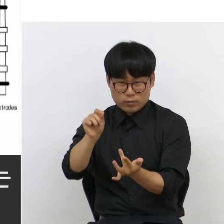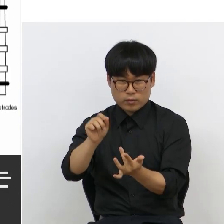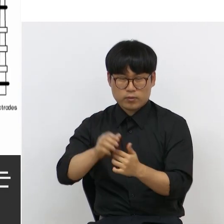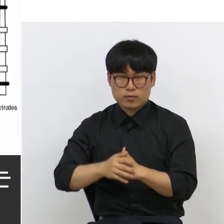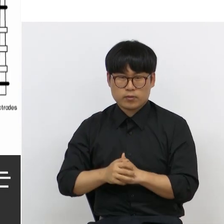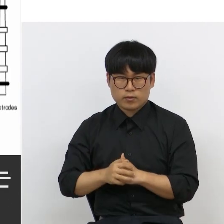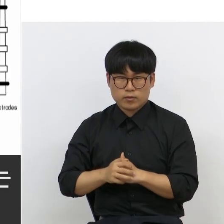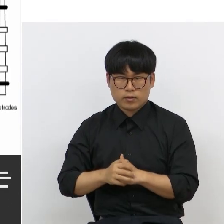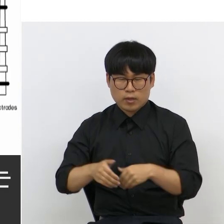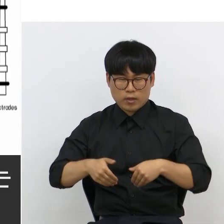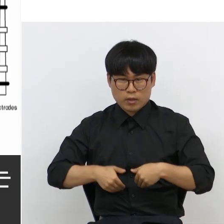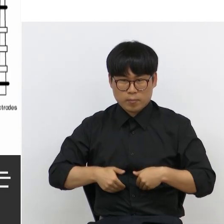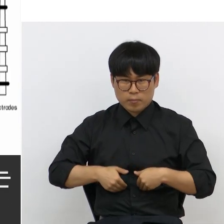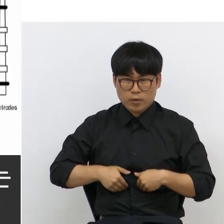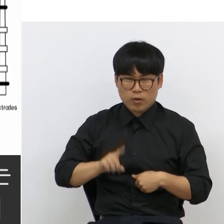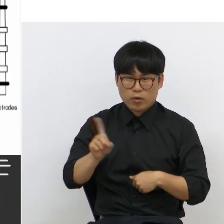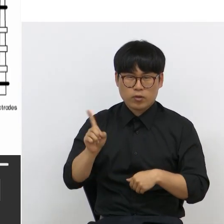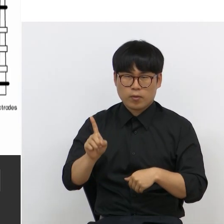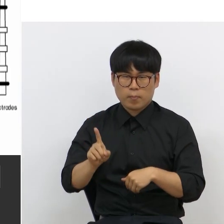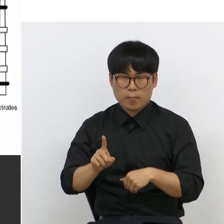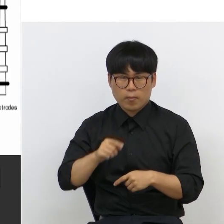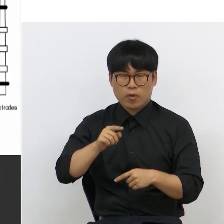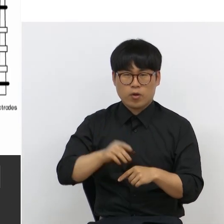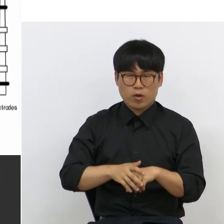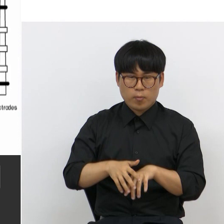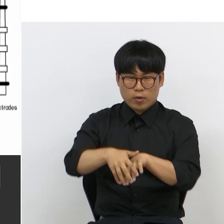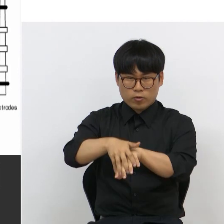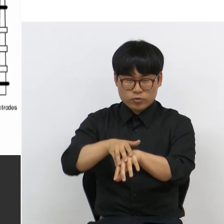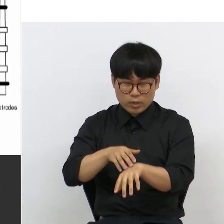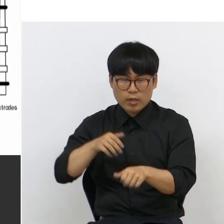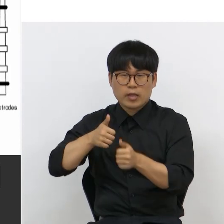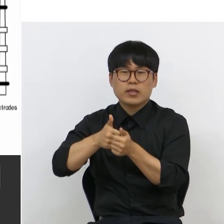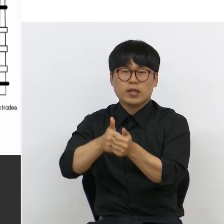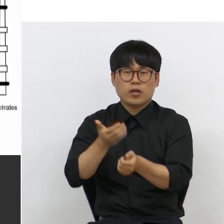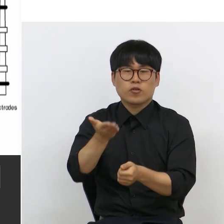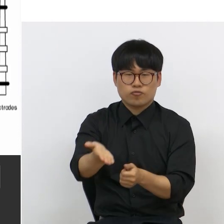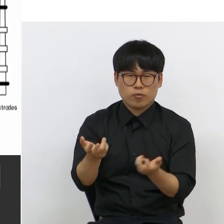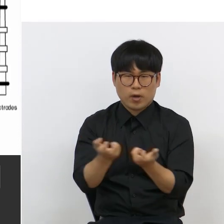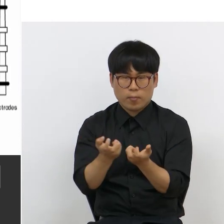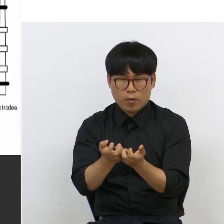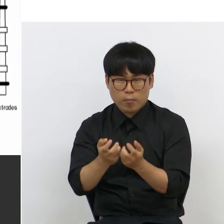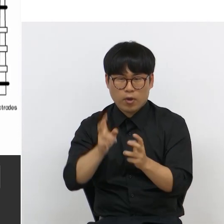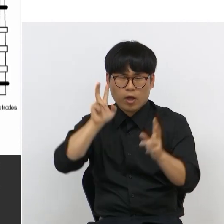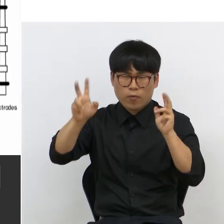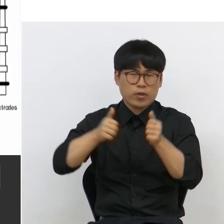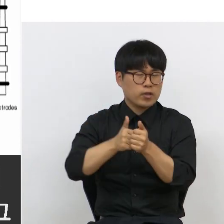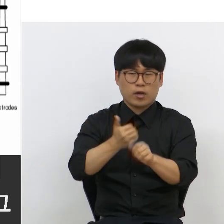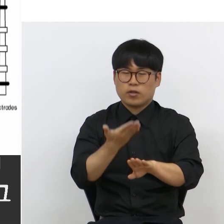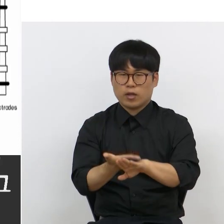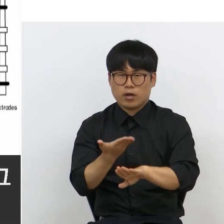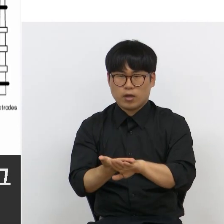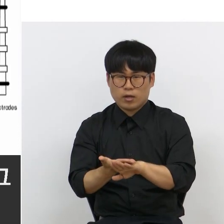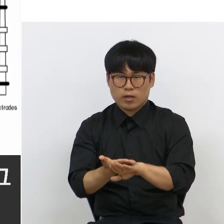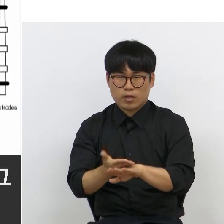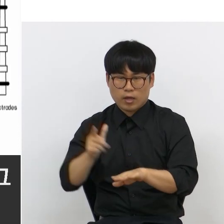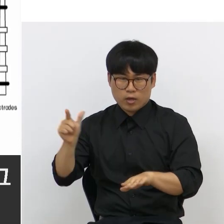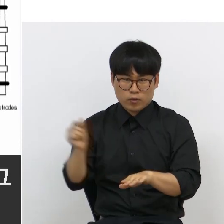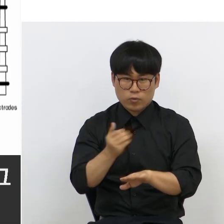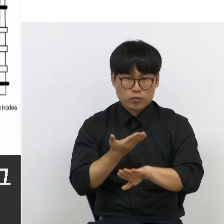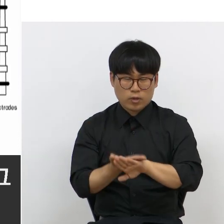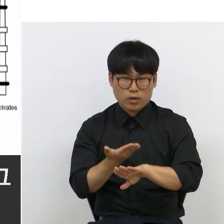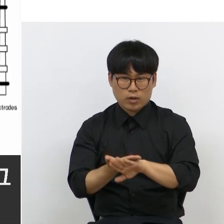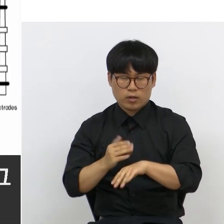골라서 필요한 어떤 패턴에 따라서 규칙에 따라서 주는 방법, 그것이 회사마다 조금씩 다르고 주는 속도 이런 것이